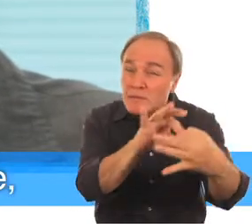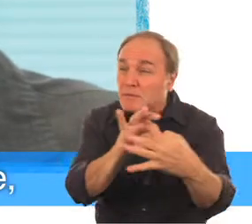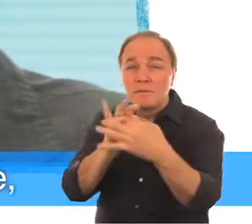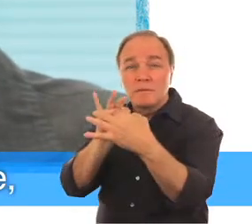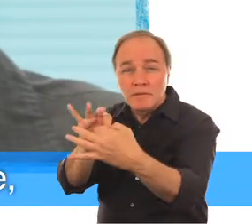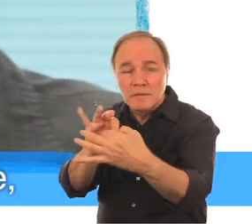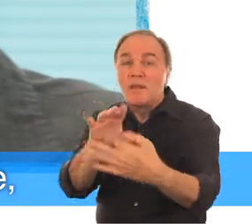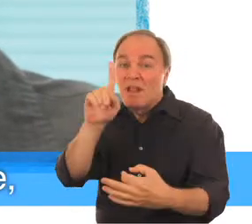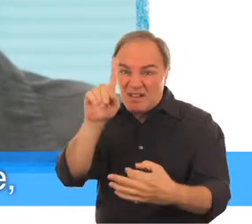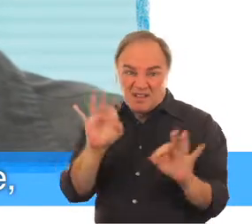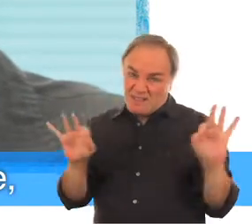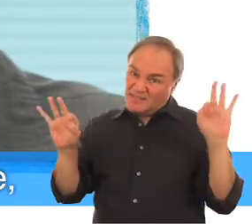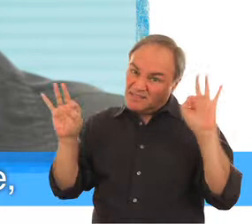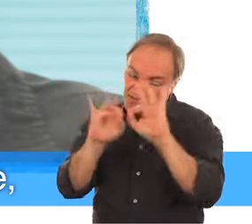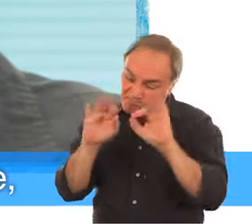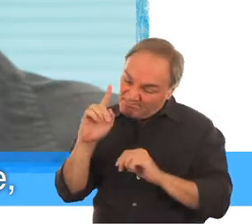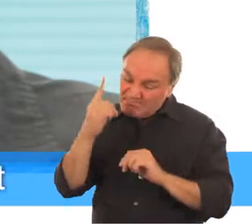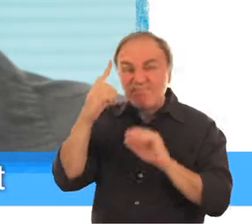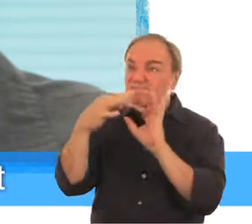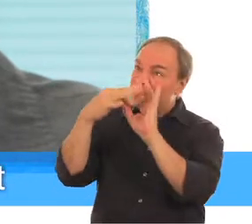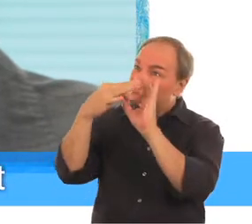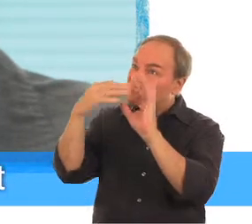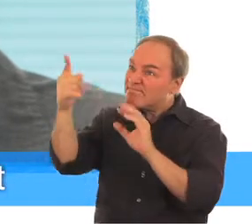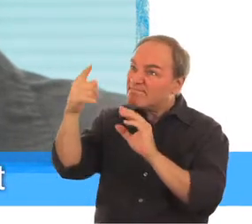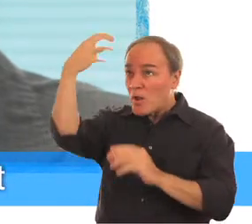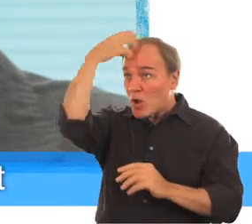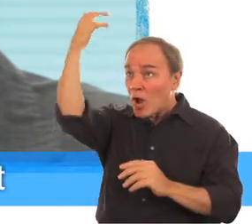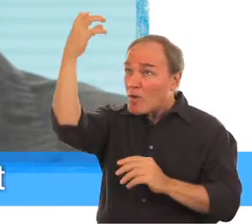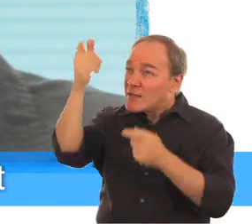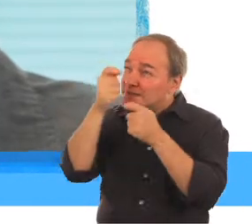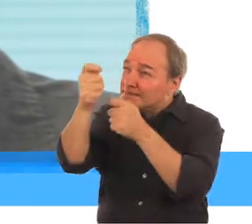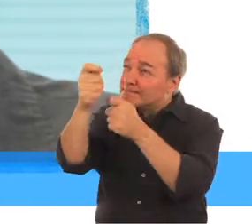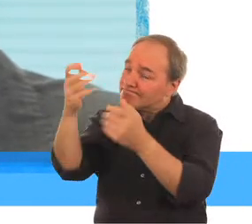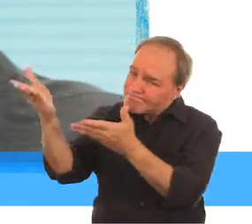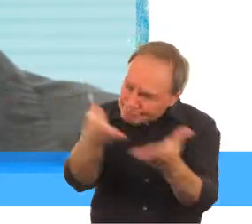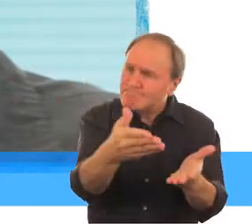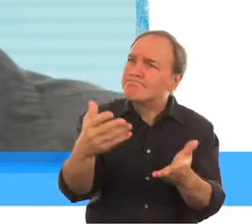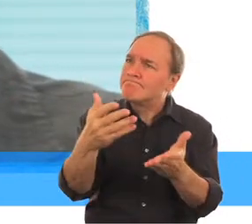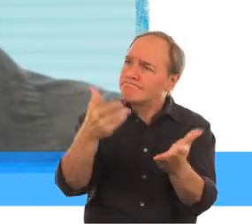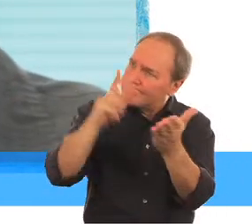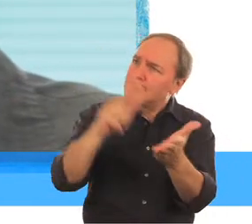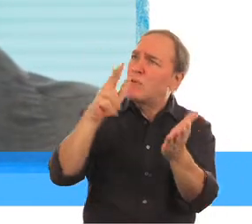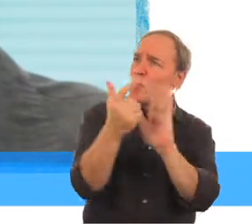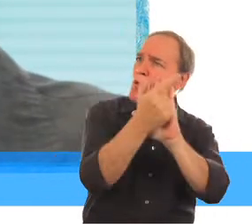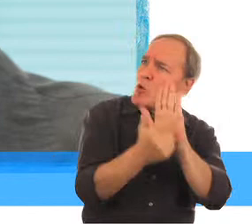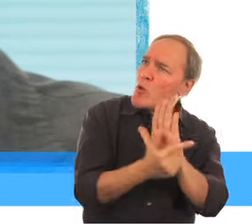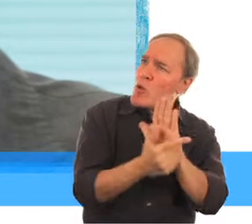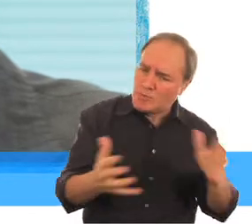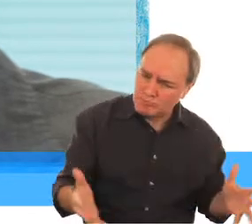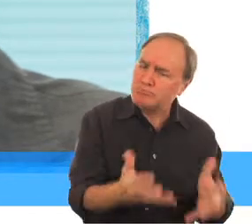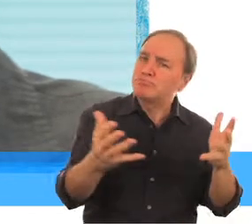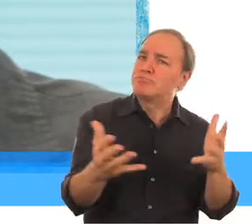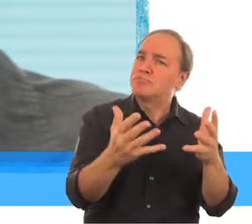sein des organisations de société civile, mais en particulier avec le gouvernement en matière de législation, d'application des